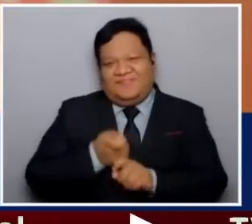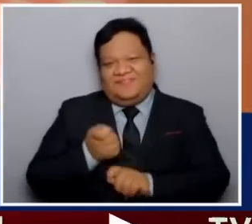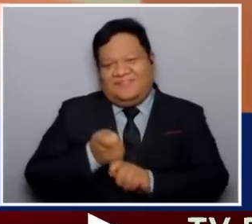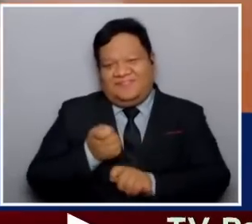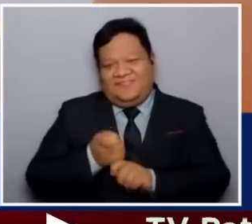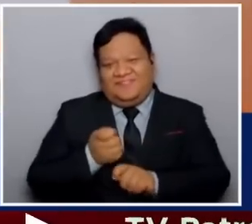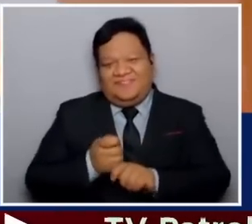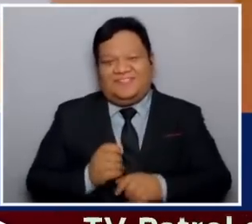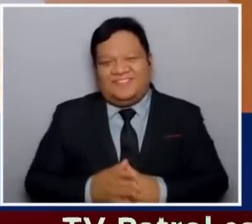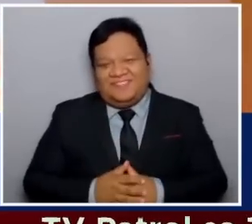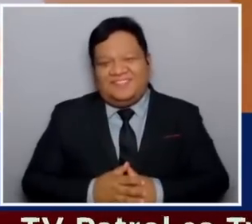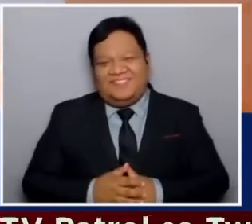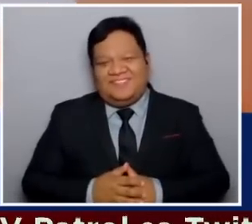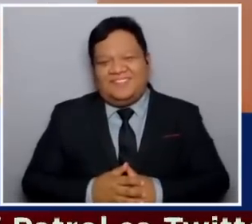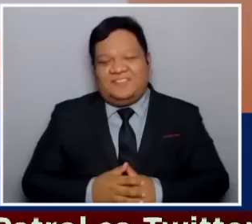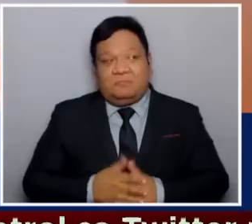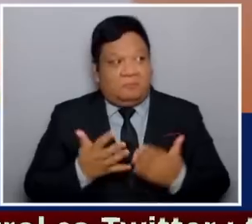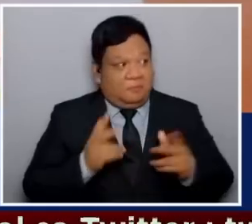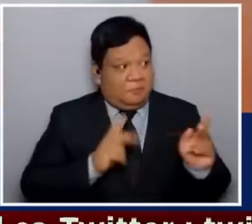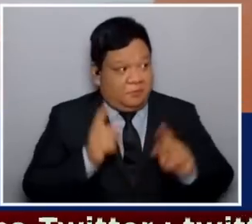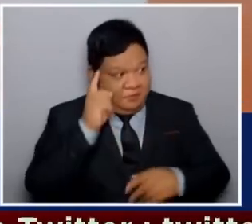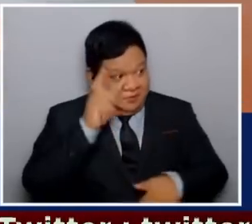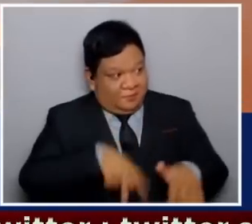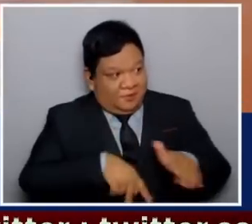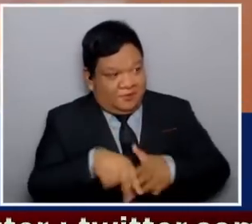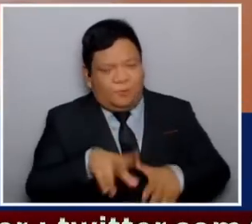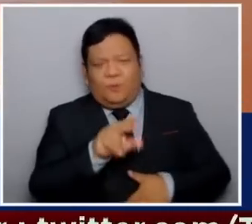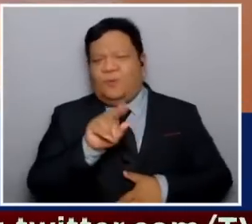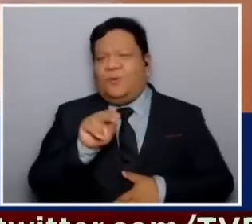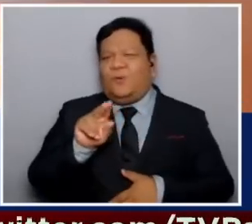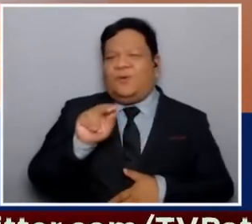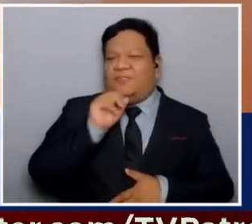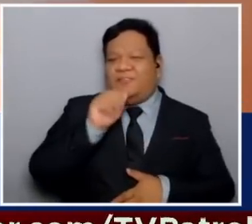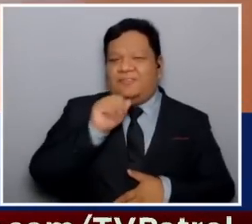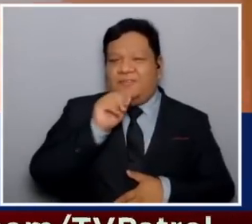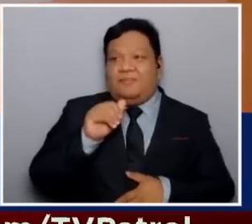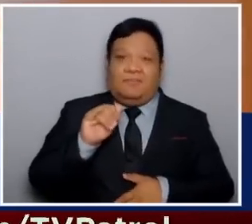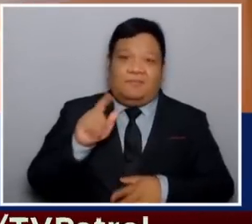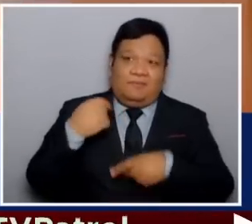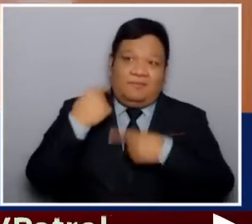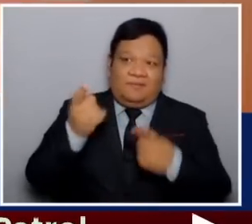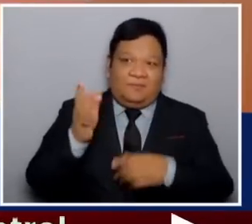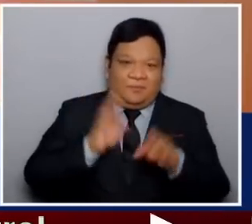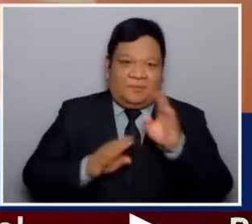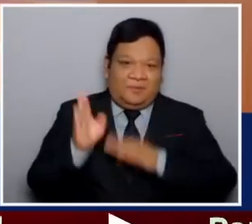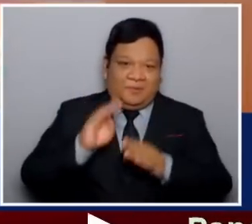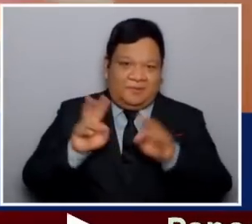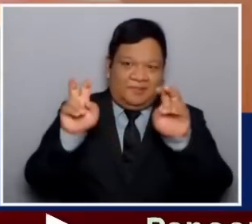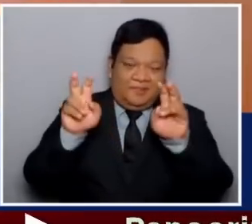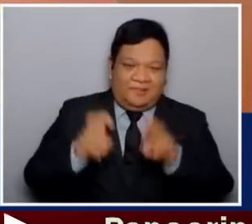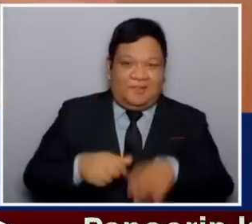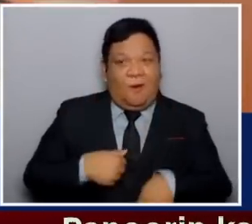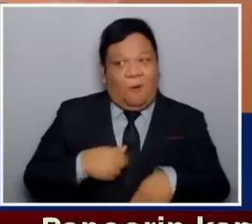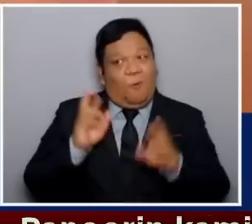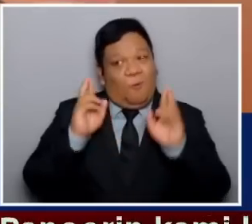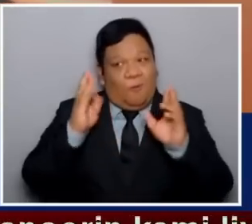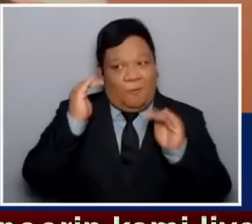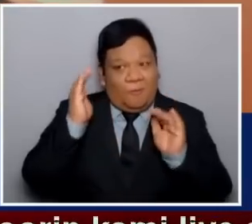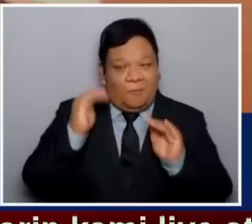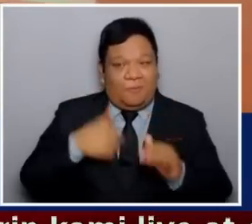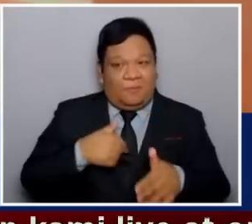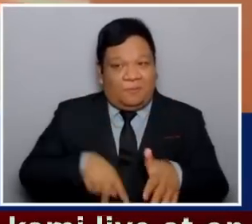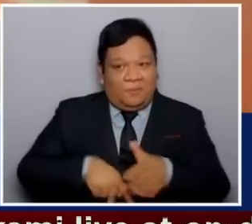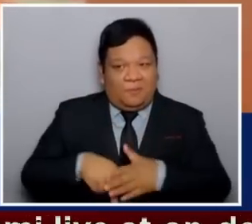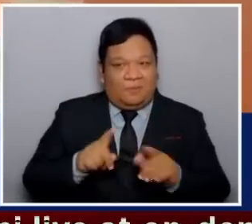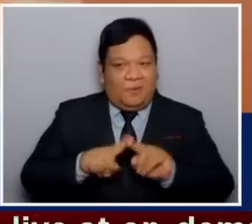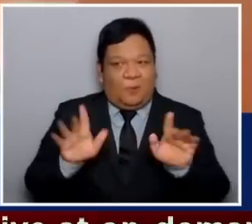Time talaga. Uy, pakaisipin nila pregnant ka. Hindi, guys, ang tagal niya ng issue yan. I wish, pero wala.